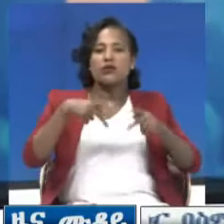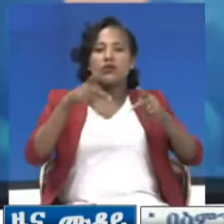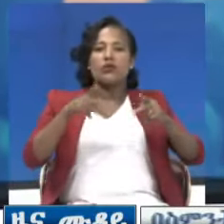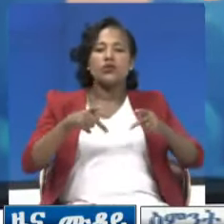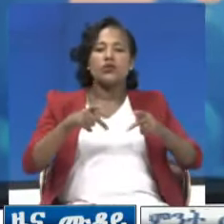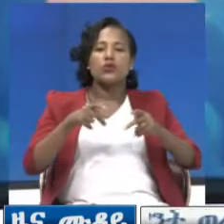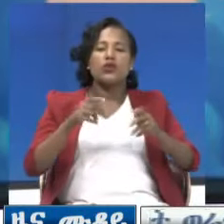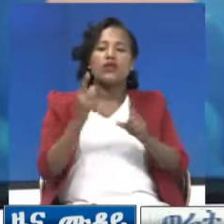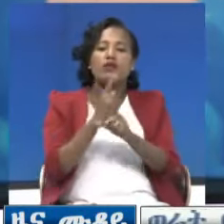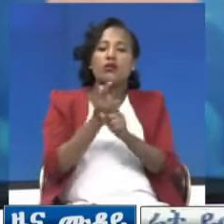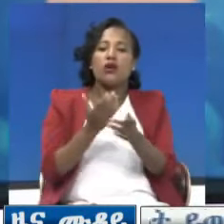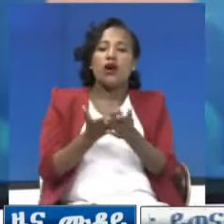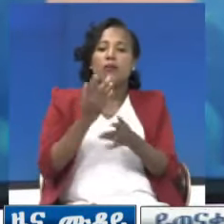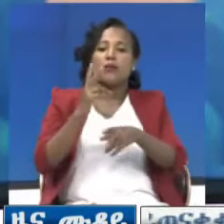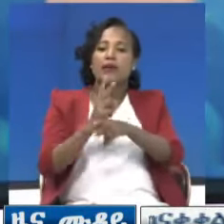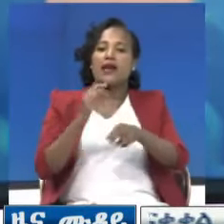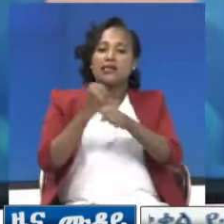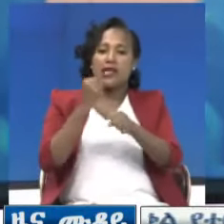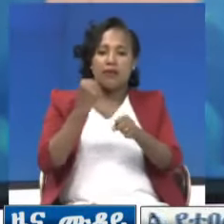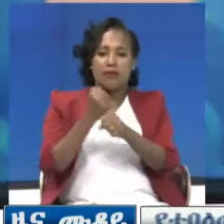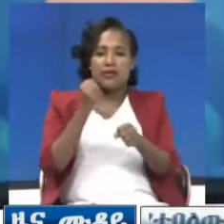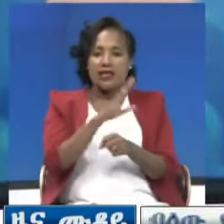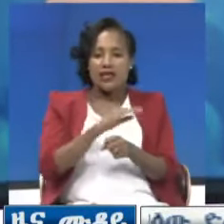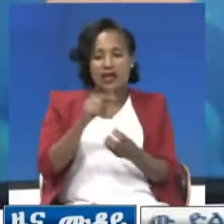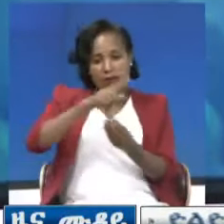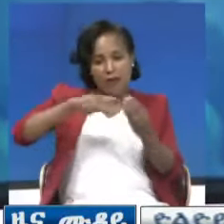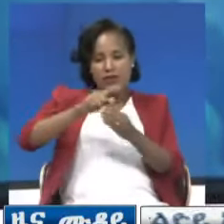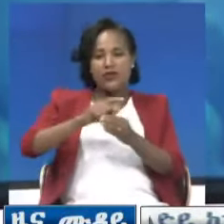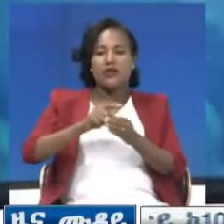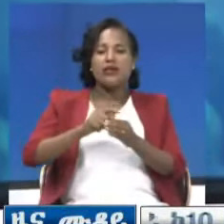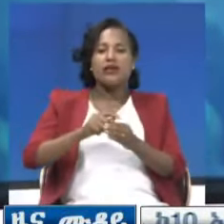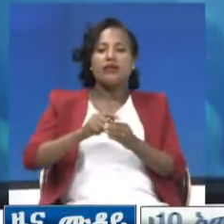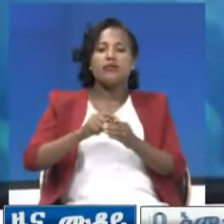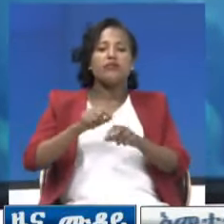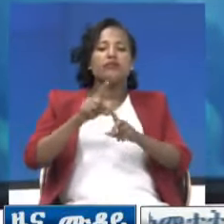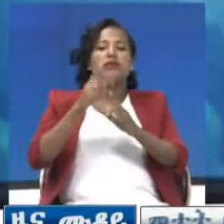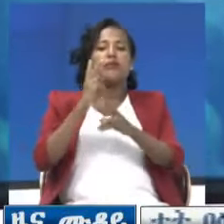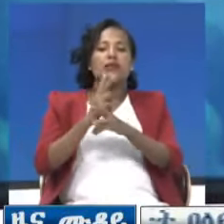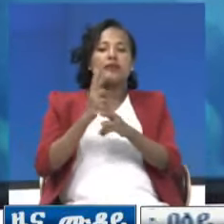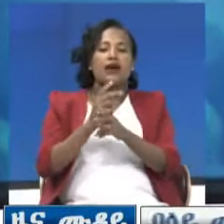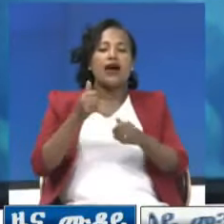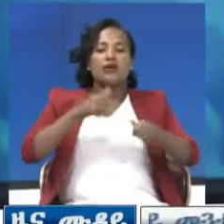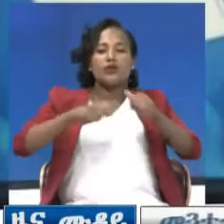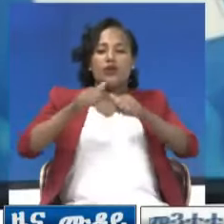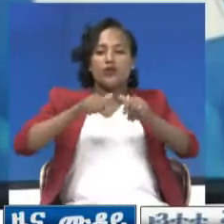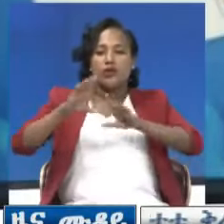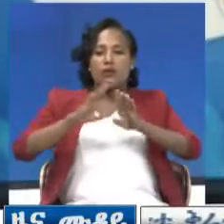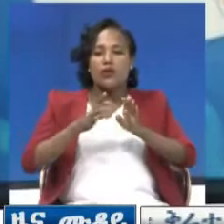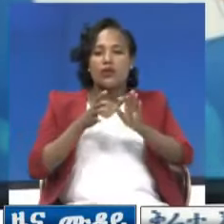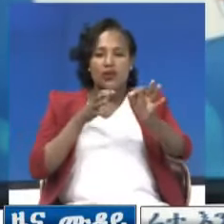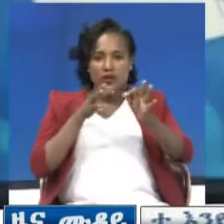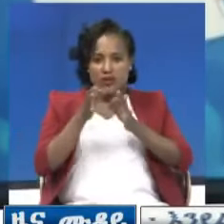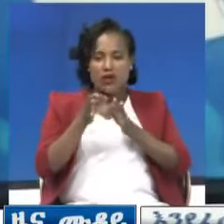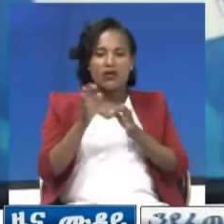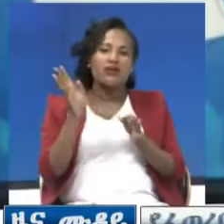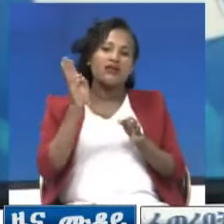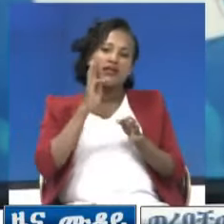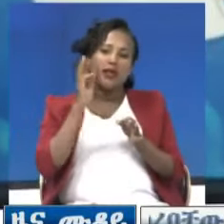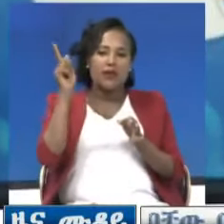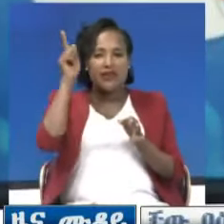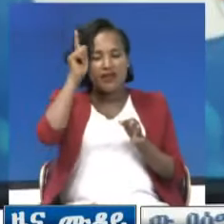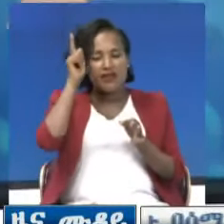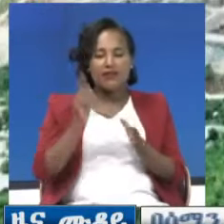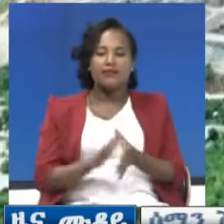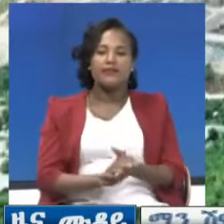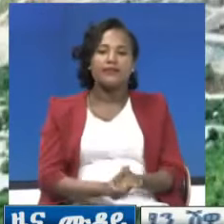አደሮቹ የተፈጥሮ ሀብት ጥበቃ ስራ በመስራትና የአካባቢውን ስነ ምህዳር በመጠበቅም አስተዋጽኦ እንደሚያደርጉ ገልጸዋል። ሰላማዊት ነጋ ዝርዝር